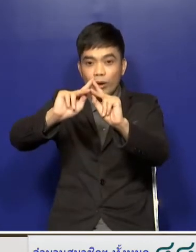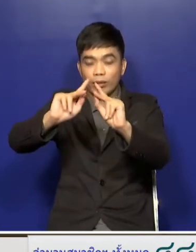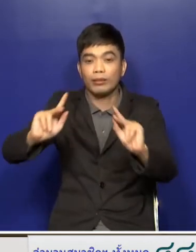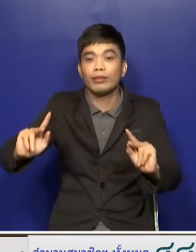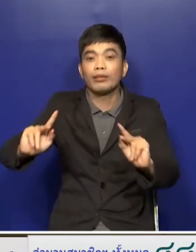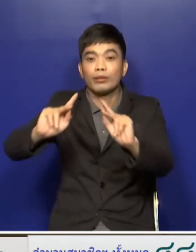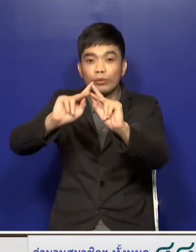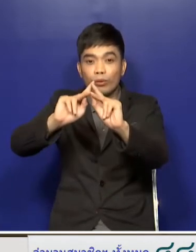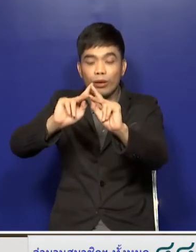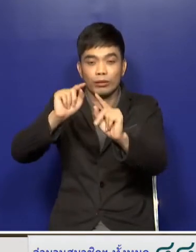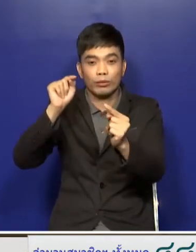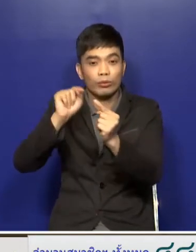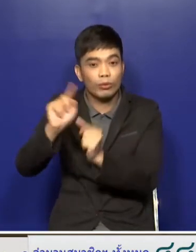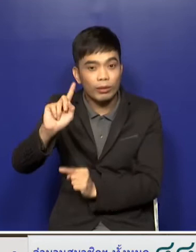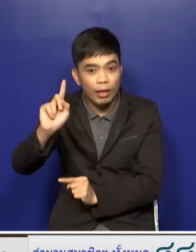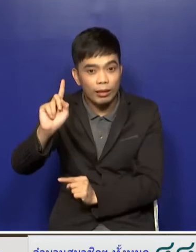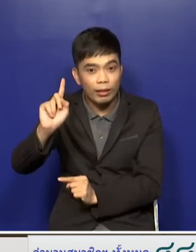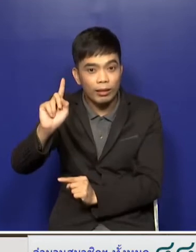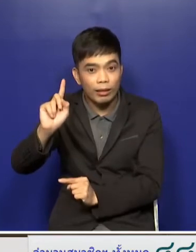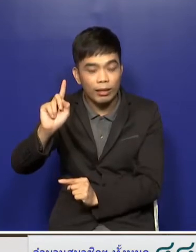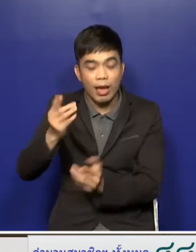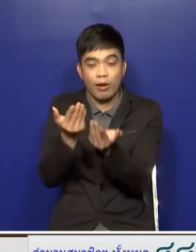Family Tech ครับ